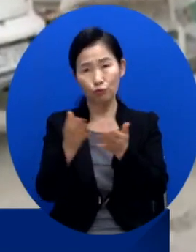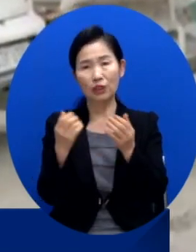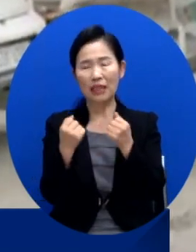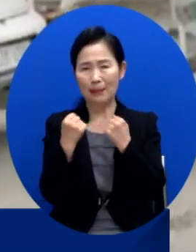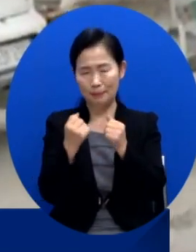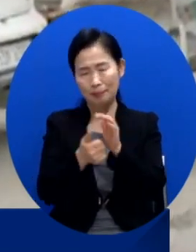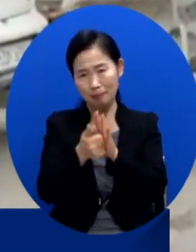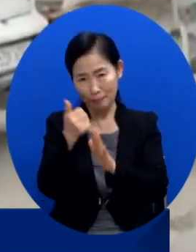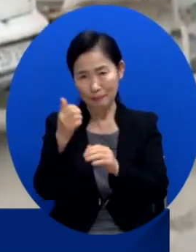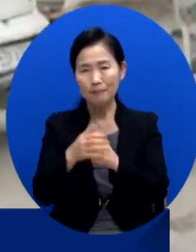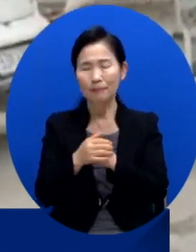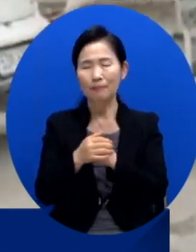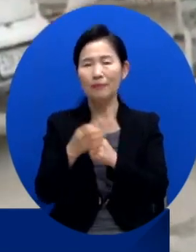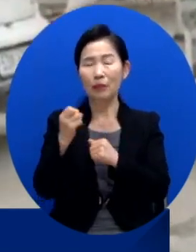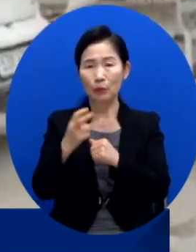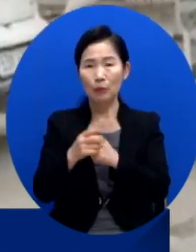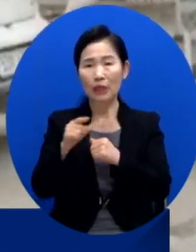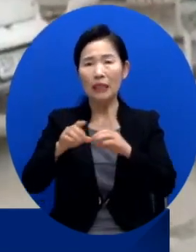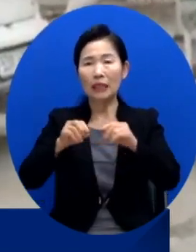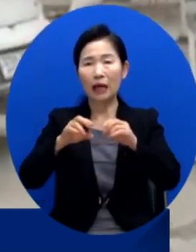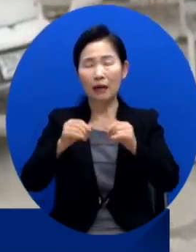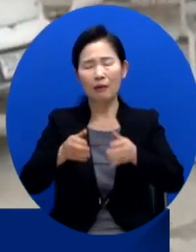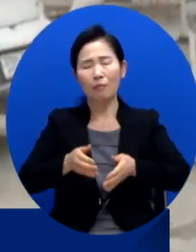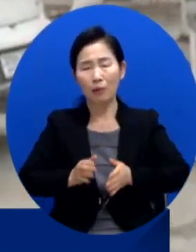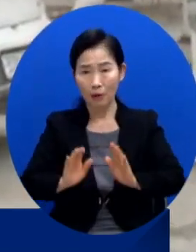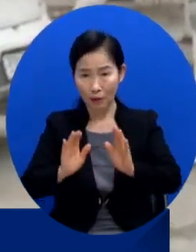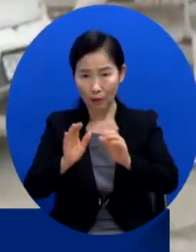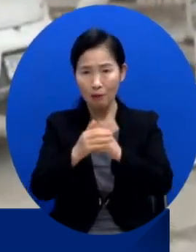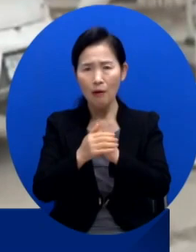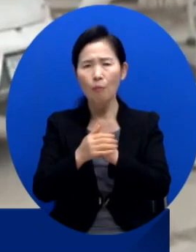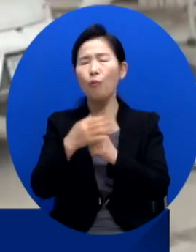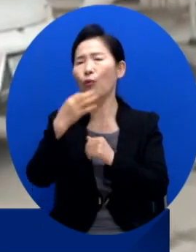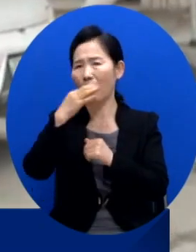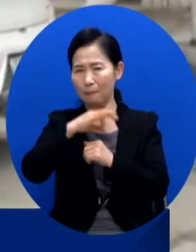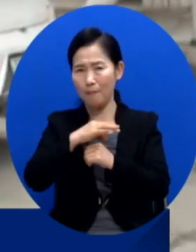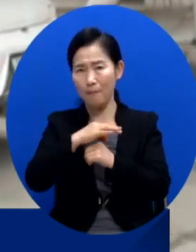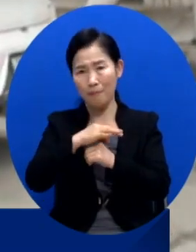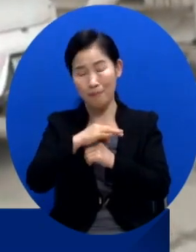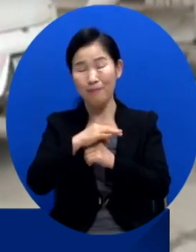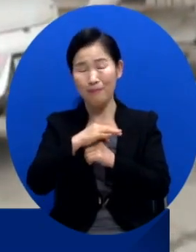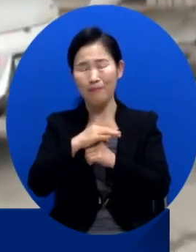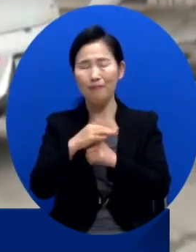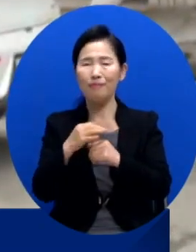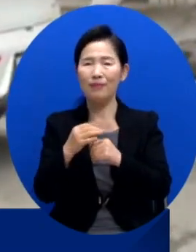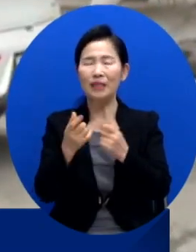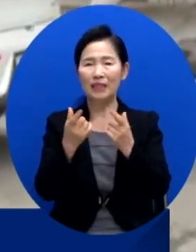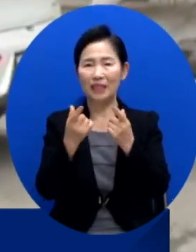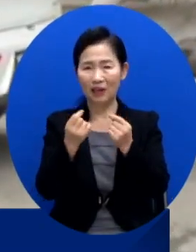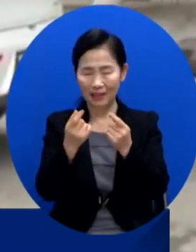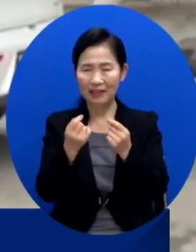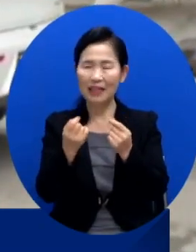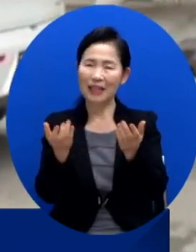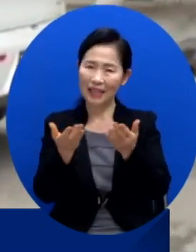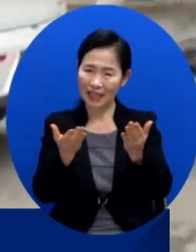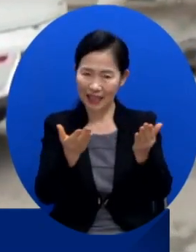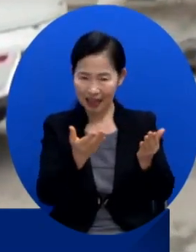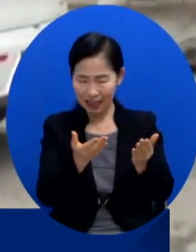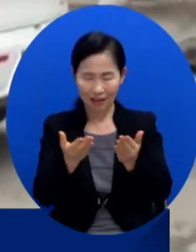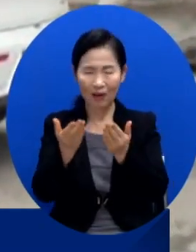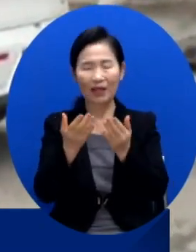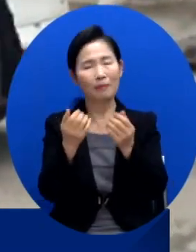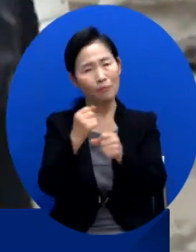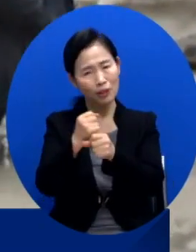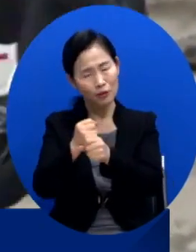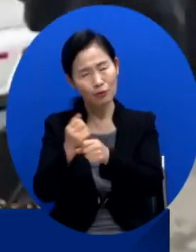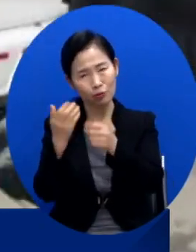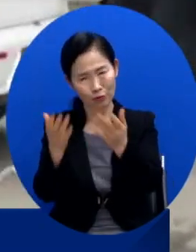그리고 또 이 땅에 태어난 그 보람을 느낄 수 있는 일을 일거리를 마련했고